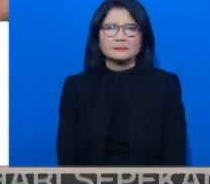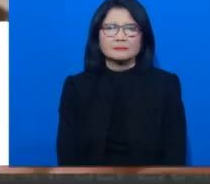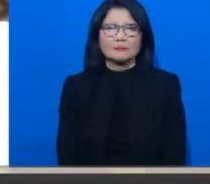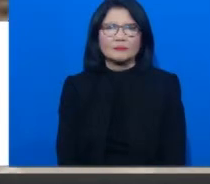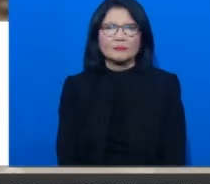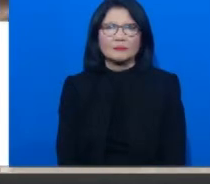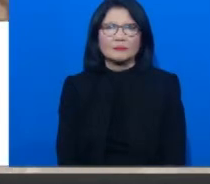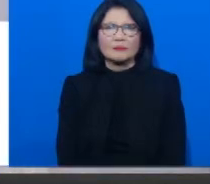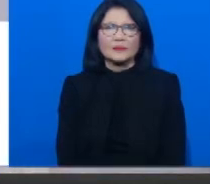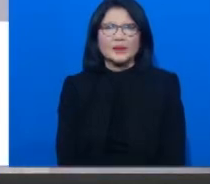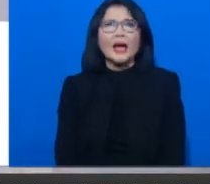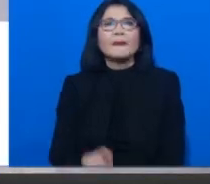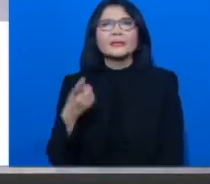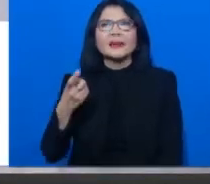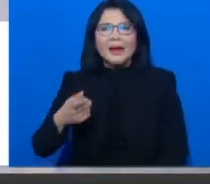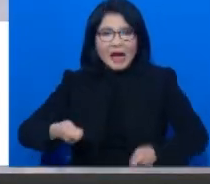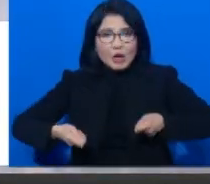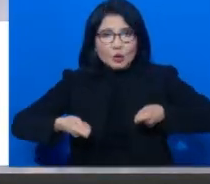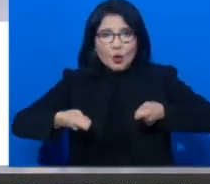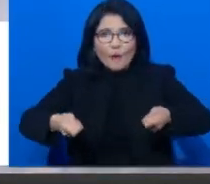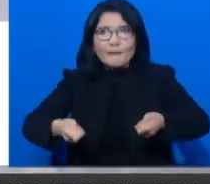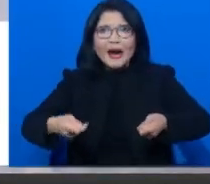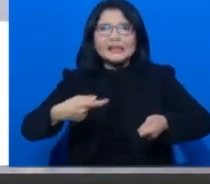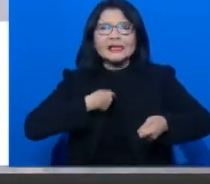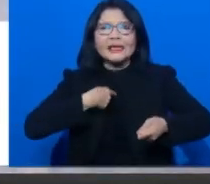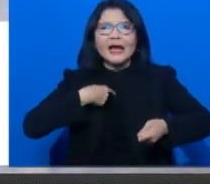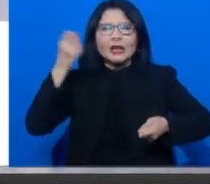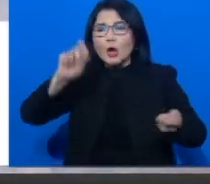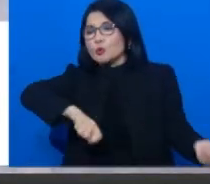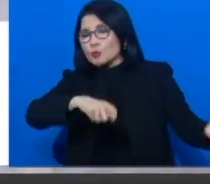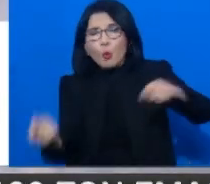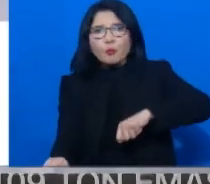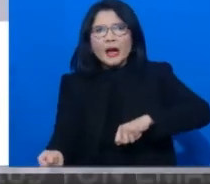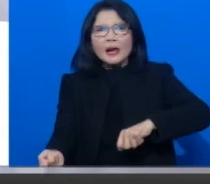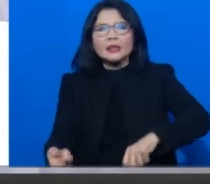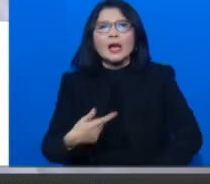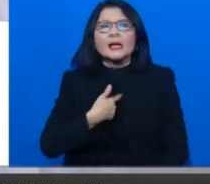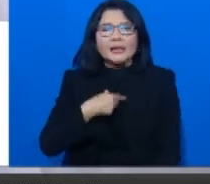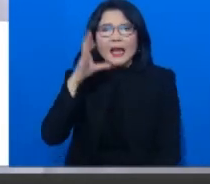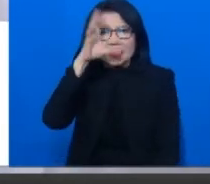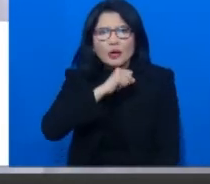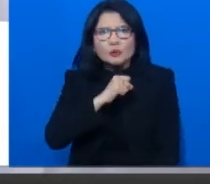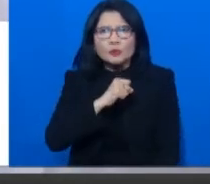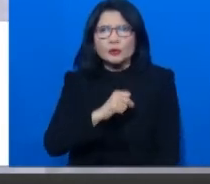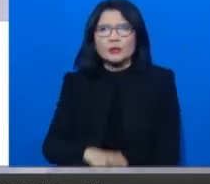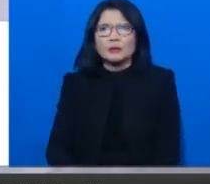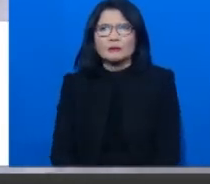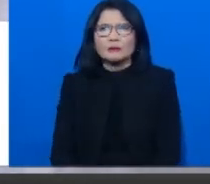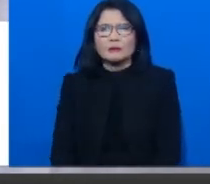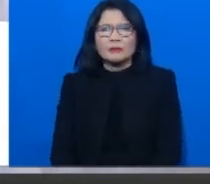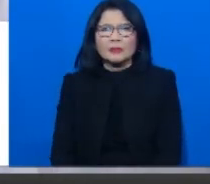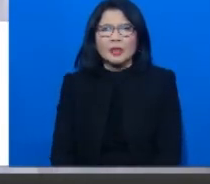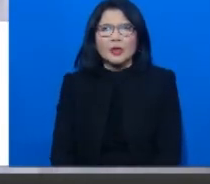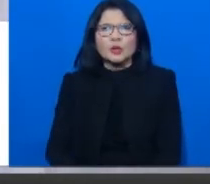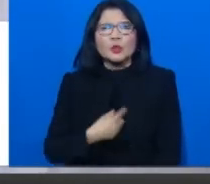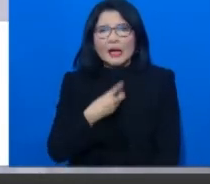Pertama ngegerobak saya tahu sekali, kumbrang sampai pecah itu tahu saya. Nah setelah ngelihat dia isinya mau